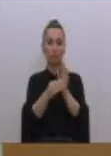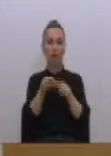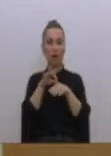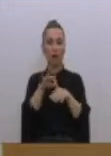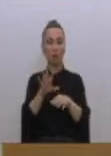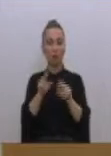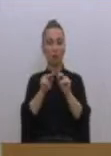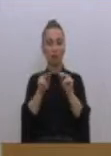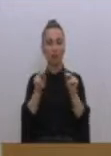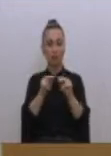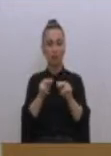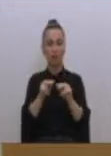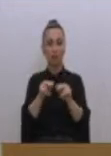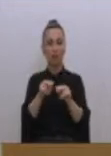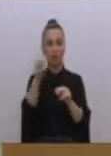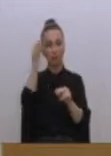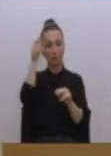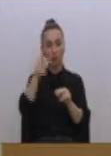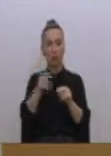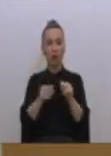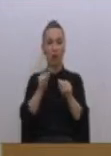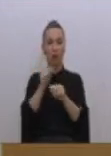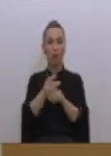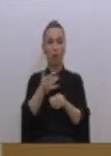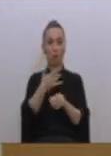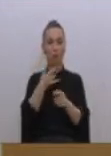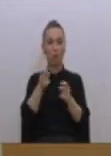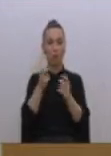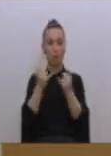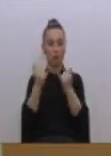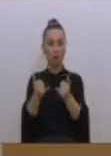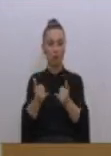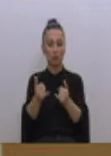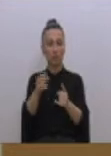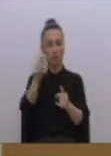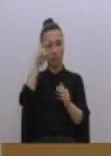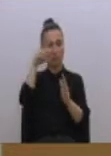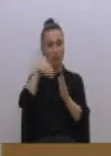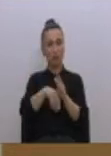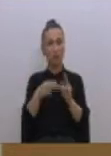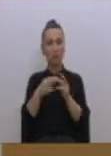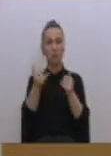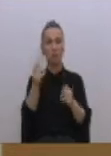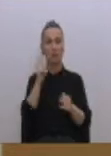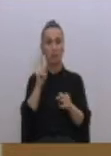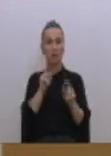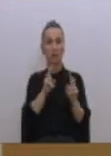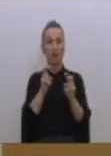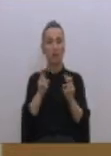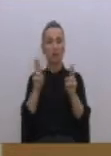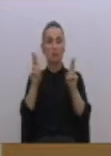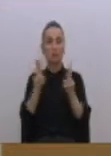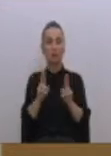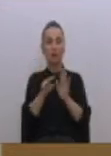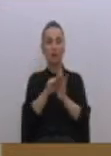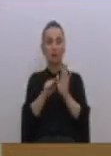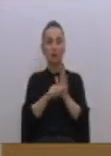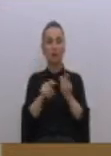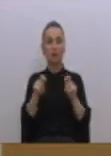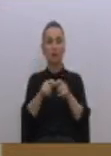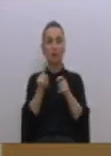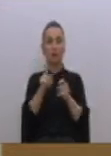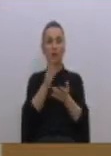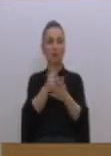ragas treningebs, an snobierebis amoglebas municipalitetebistvis, sajaro strukturebistvis, imisvis rom ragas standartuli dargoebi